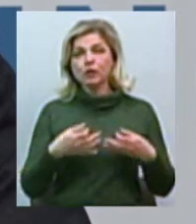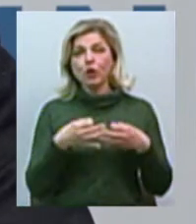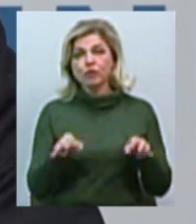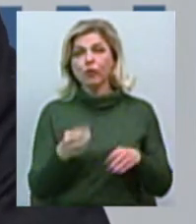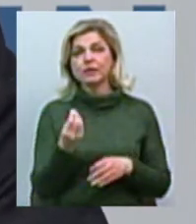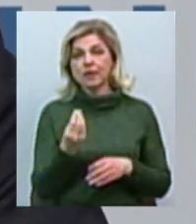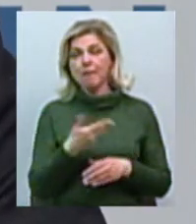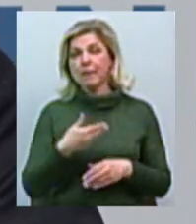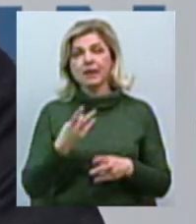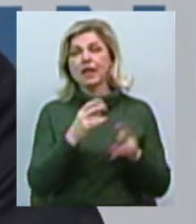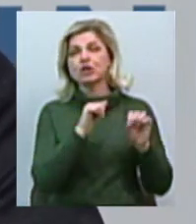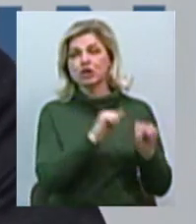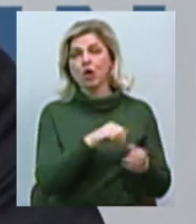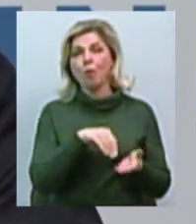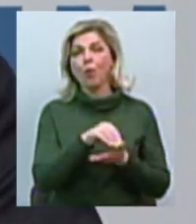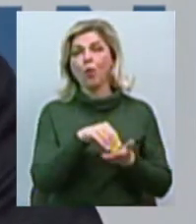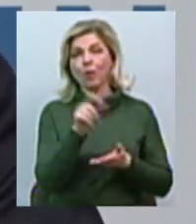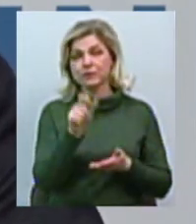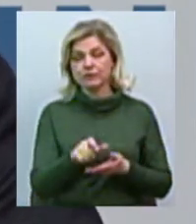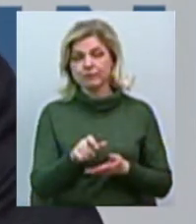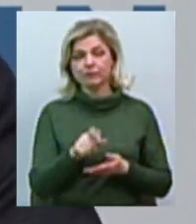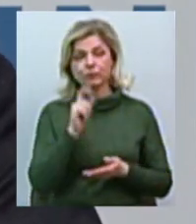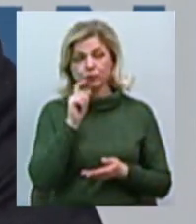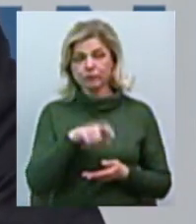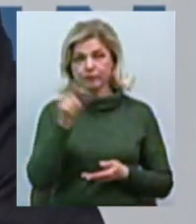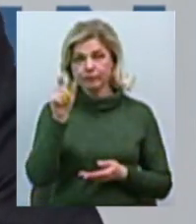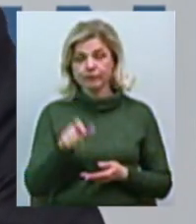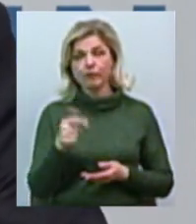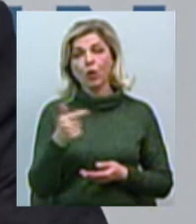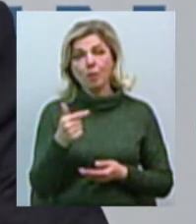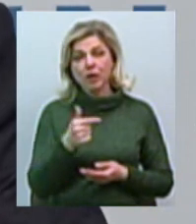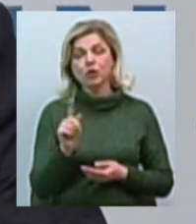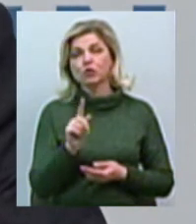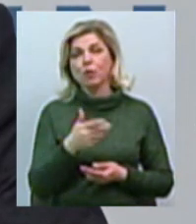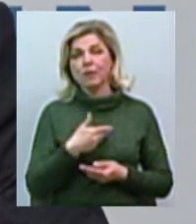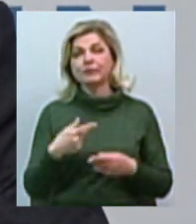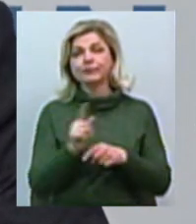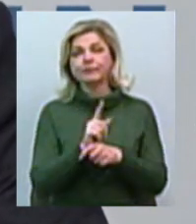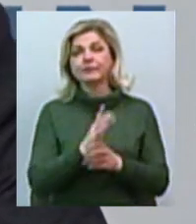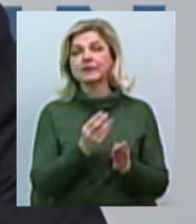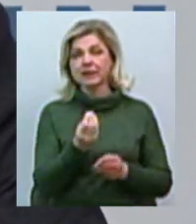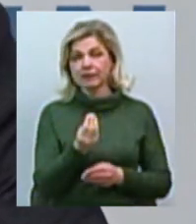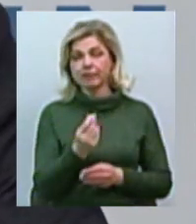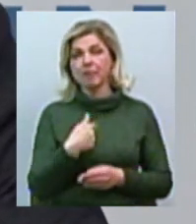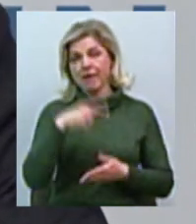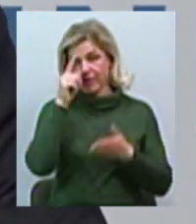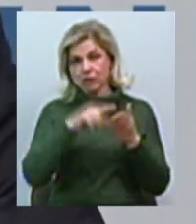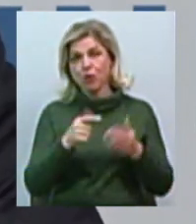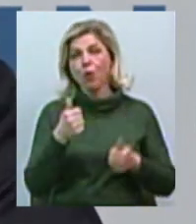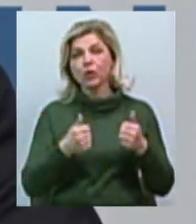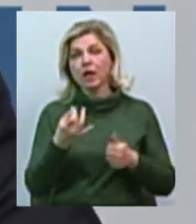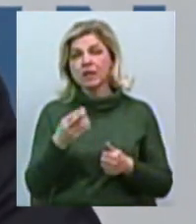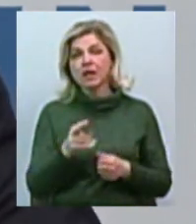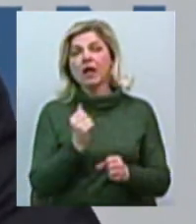ми не захищаємо покупця, людину, українця, громадянина, через те, що ми регулюємо ціни, ми віримо, що конкуренція робить